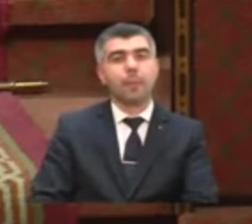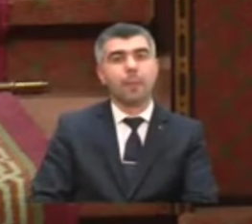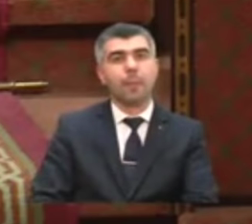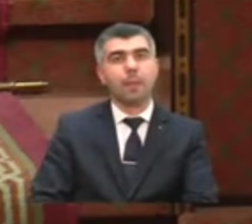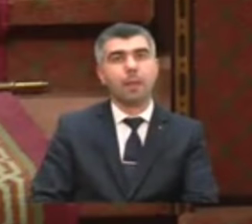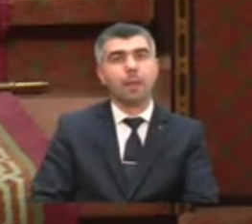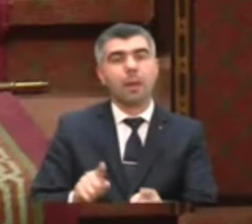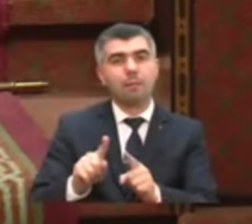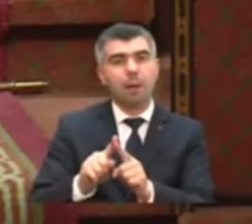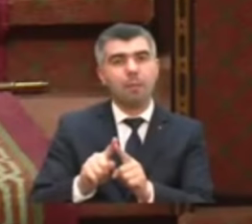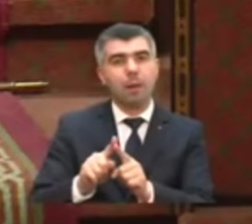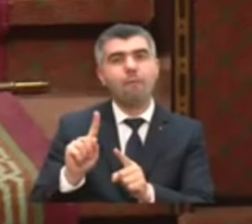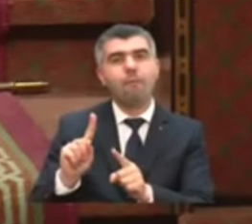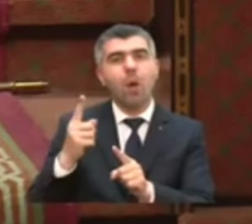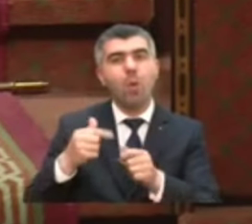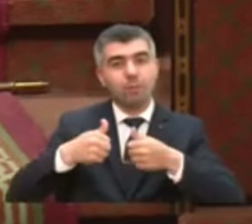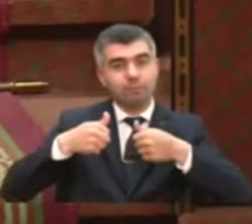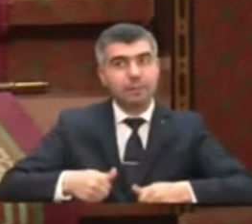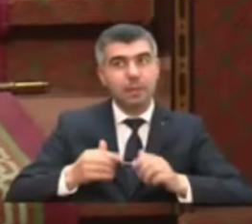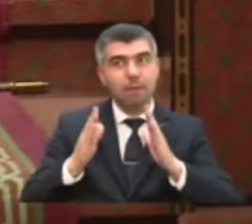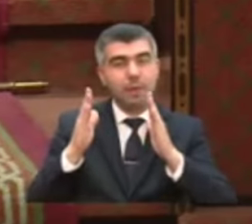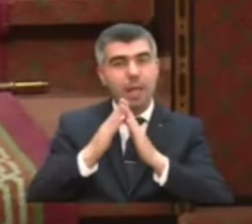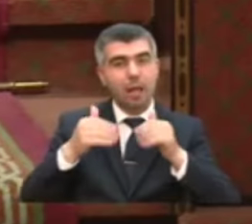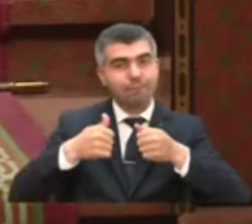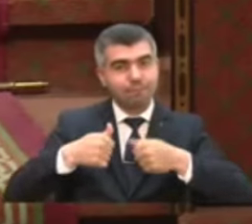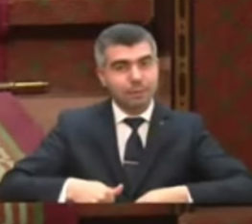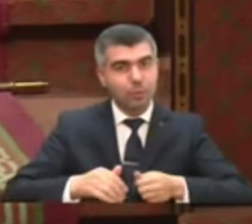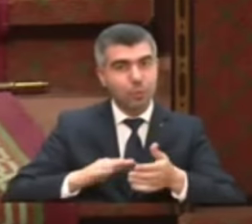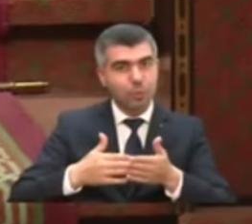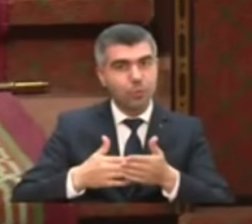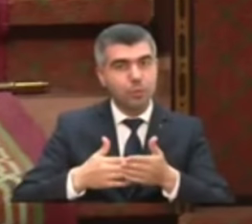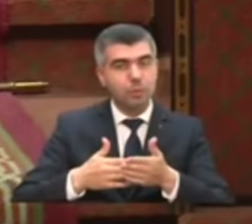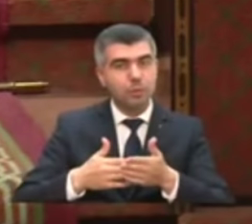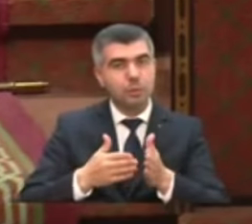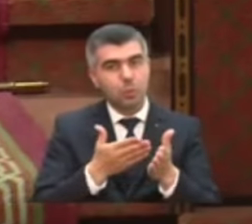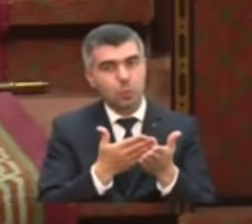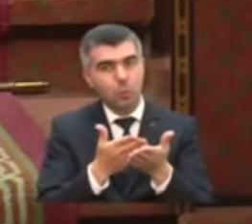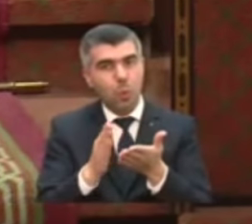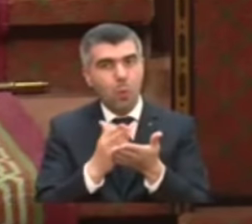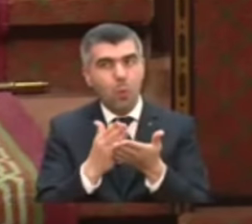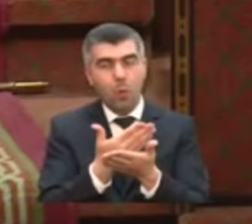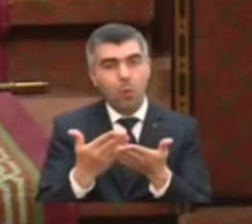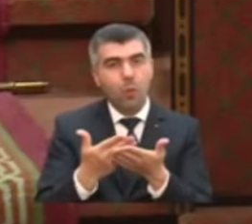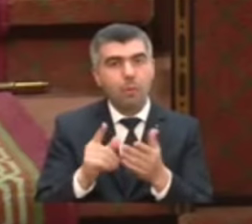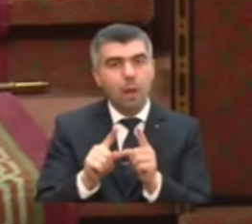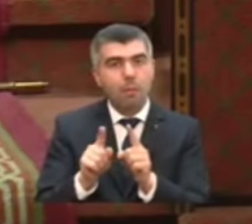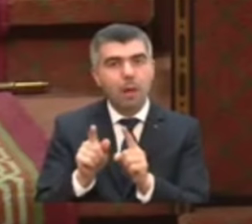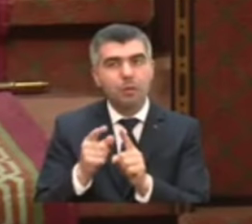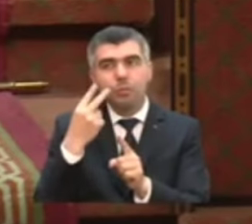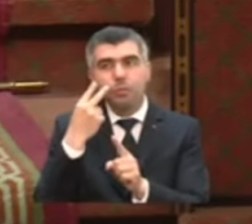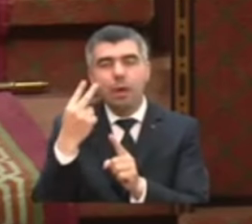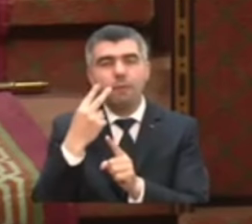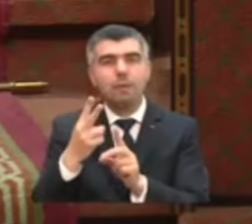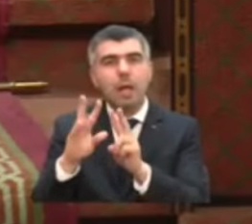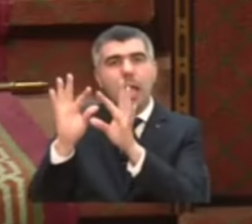يعني الحجر الصحي تم التوجه الى بعض القطاعات التي تضررت بشكل كبير والتي على كل حال استمر